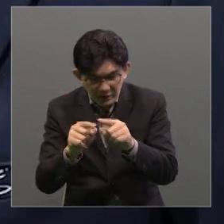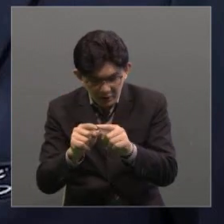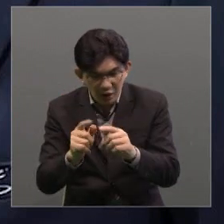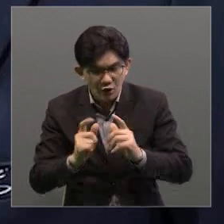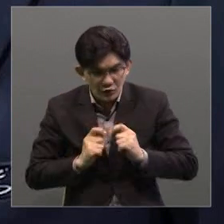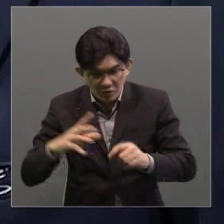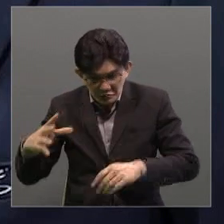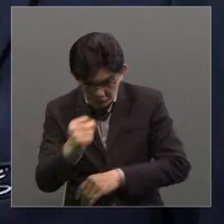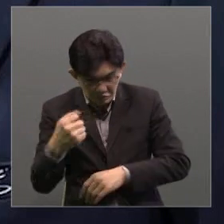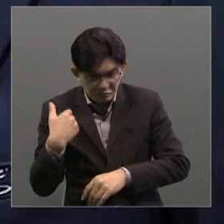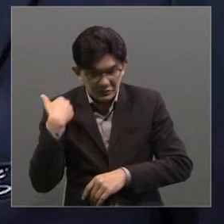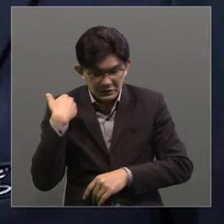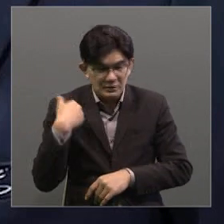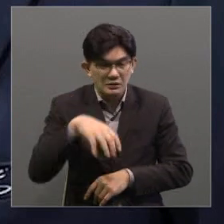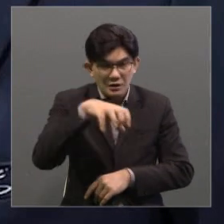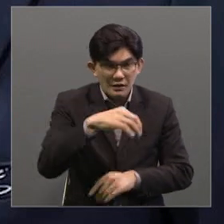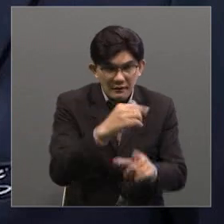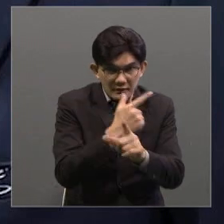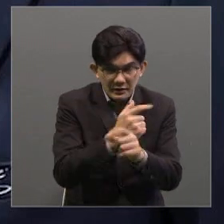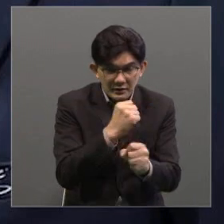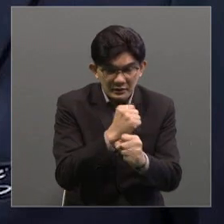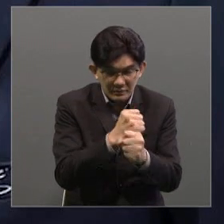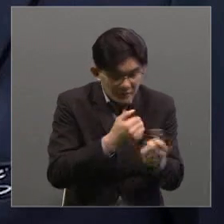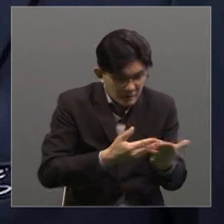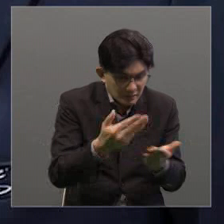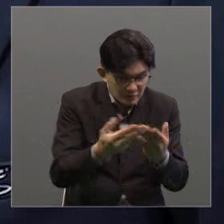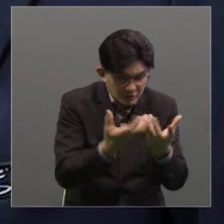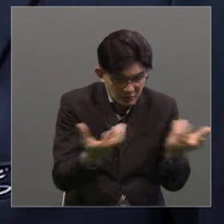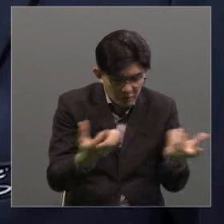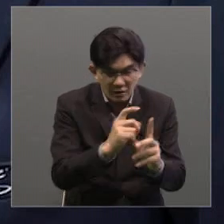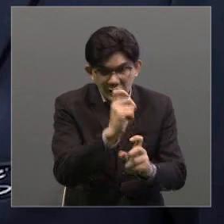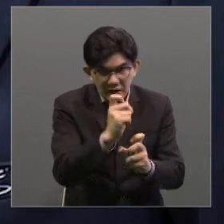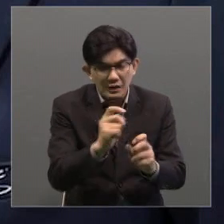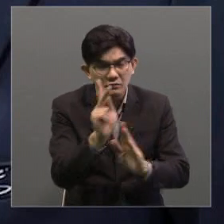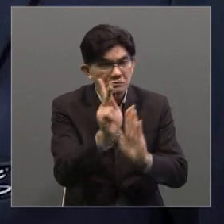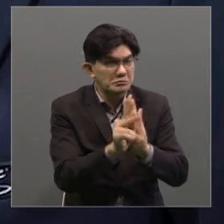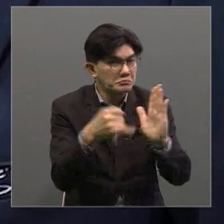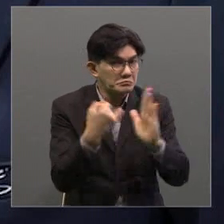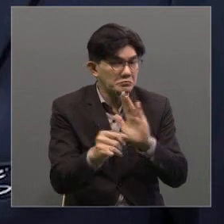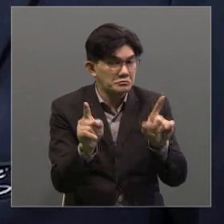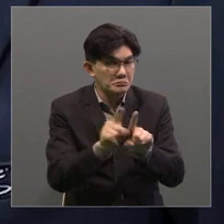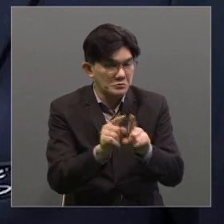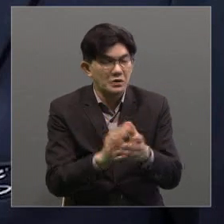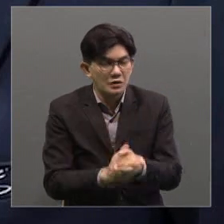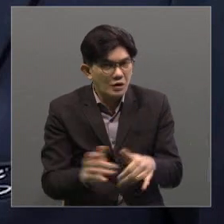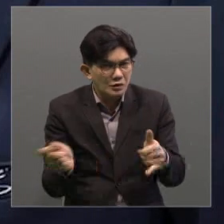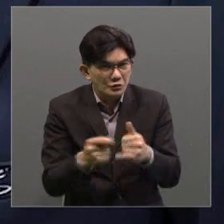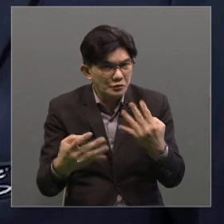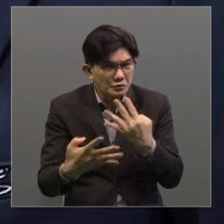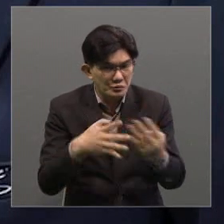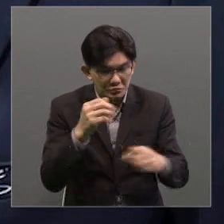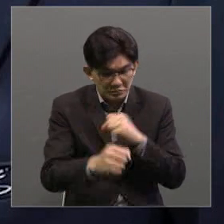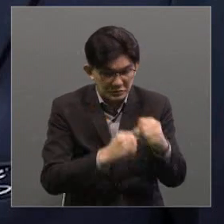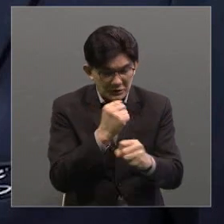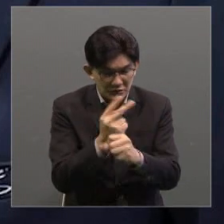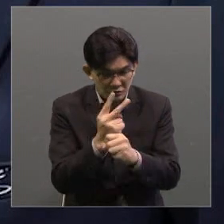ที่รับชิ้นส่วนตรงนี้ไปหลอมหรือว่าร้านรับซื้อวัตถุอันตรายอาจารย์มองว่าผิดกฎหมายเช่นเดียวกันซึ่งโทษนั้นจำคุกไม่